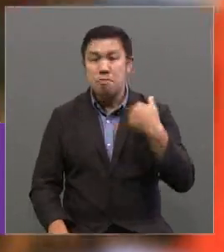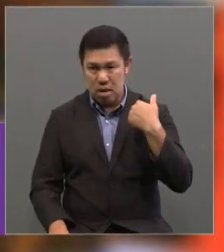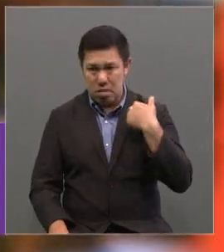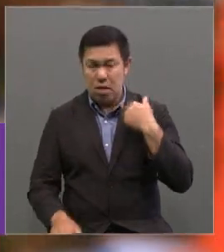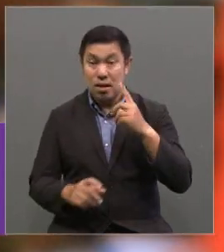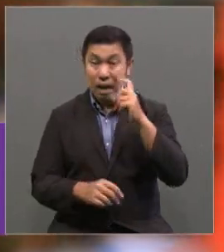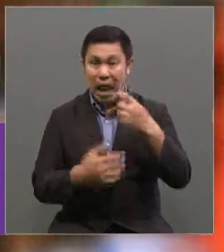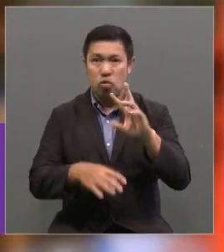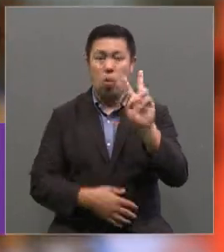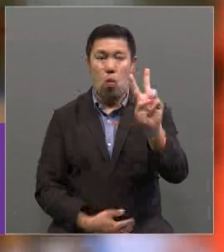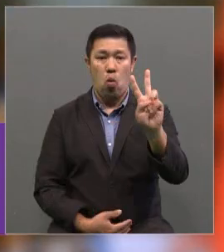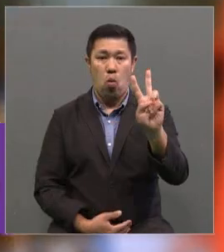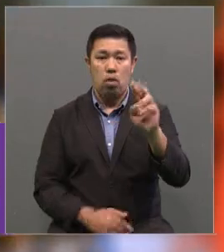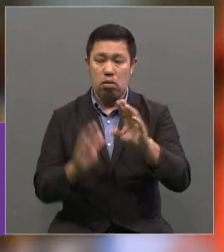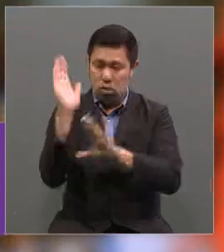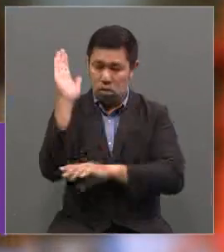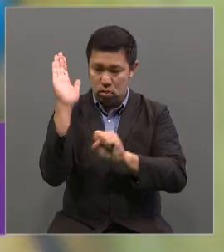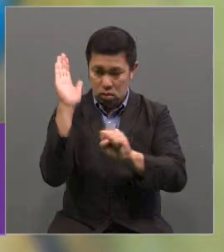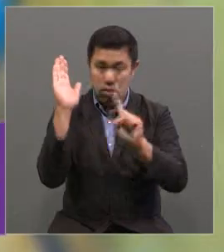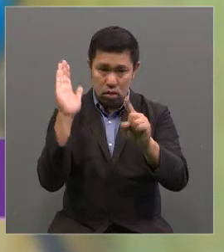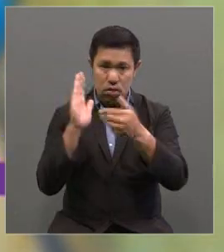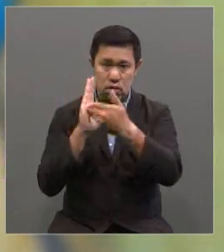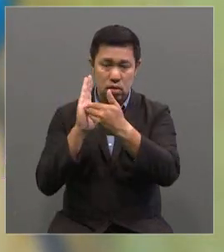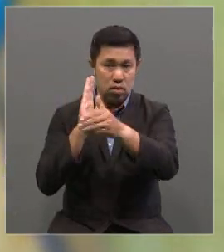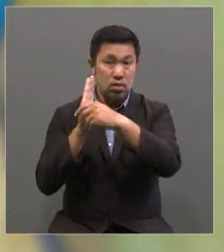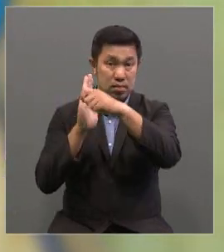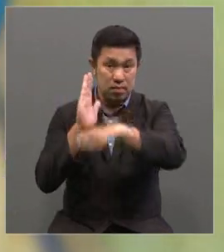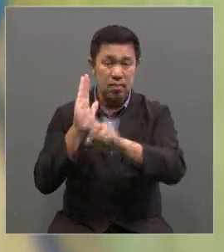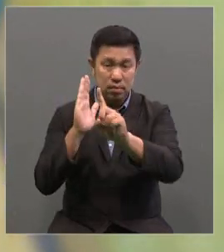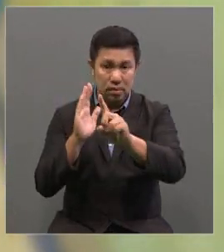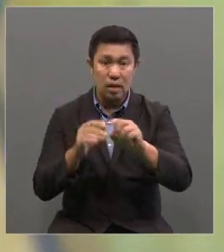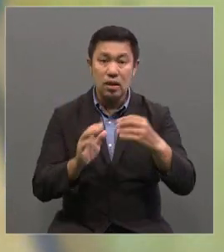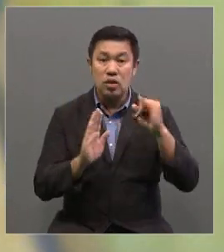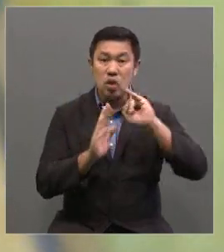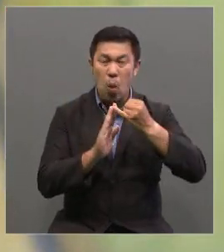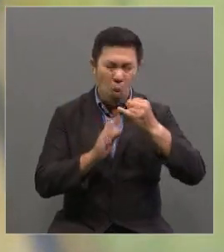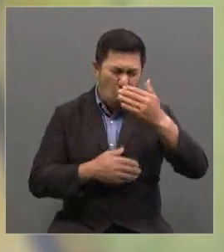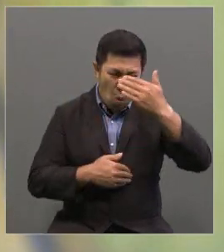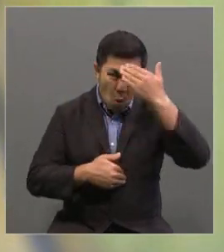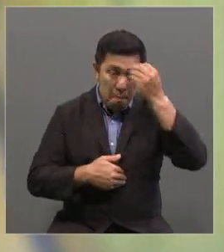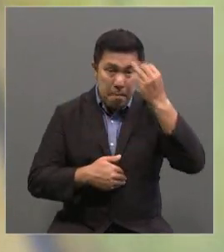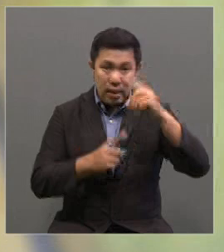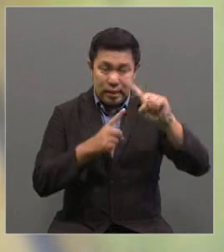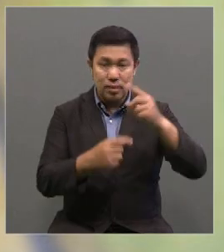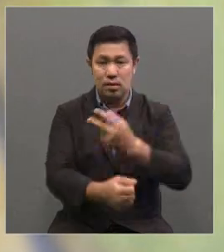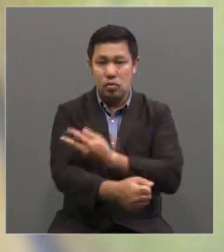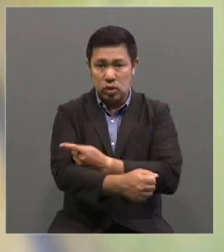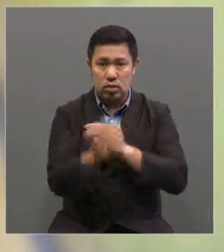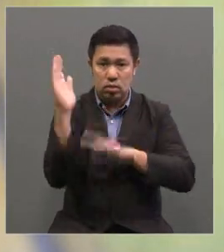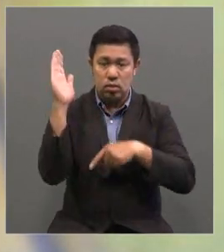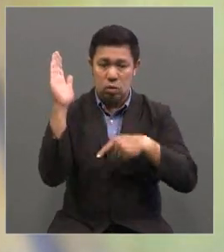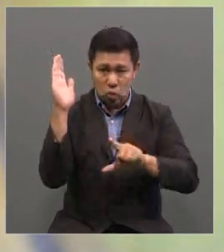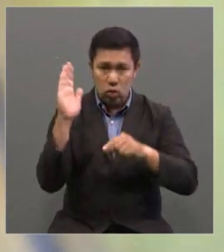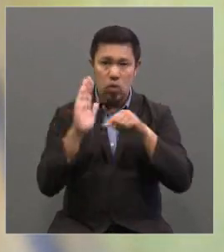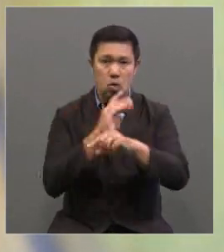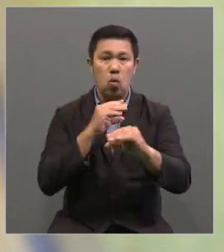ปีนี้มีแล้ว 2คนนะครับสงขลา 1นครราชสีมา 1ส่วนจังหวัดที่มีผู้ป่วยมากที่สุดนี่ภูเก็ตพัทลุง